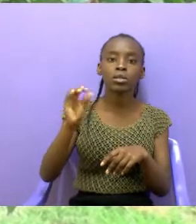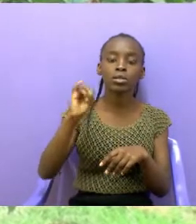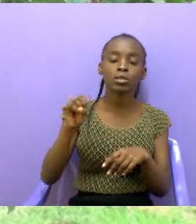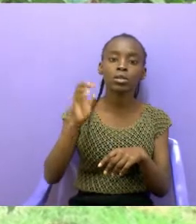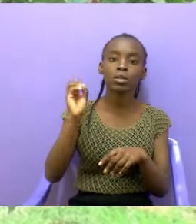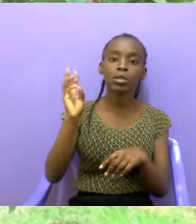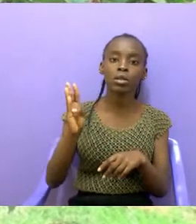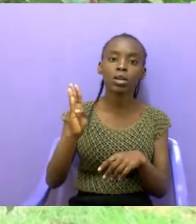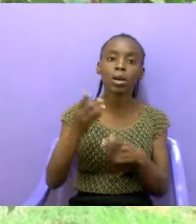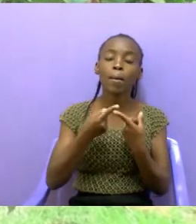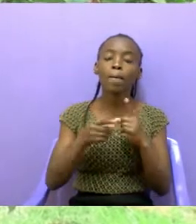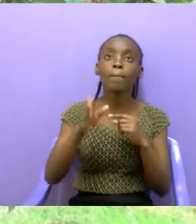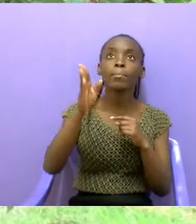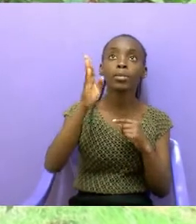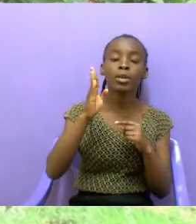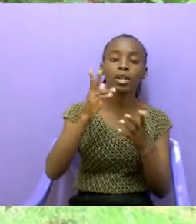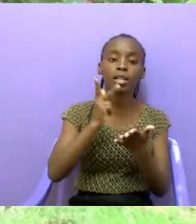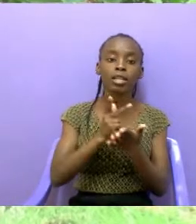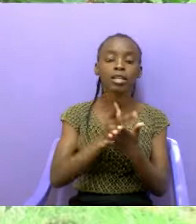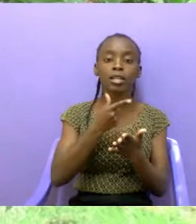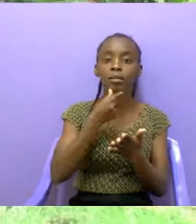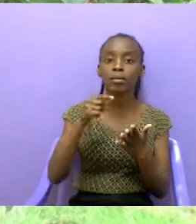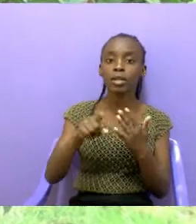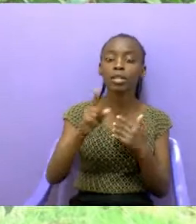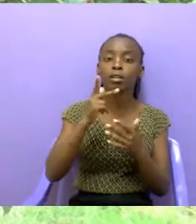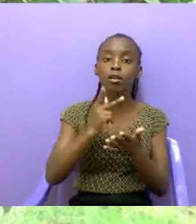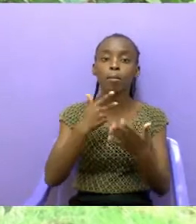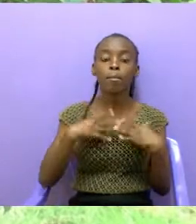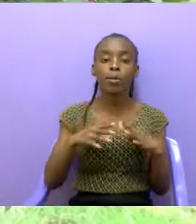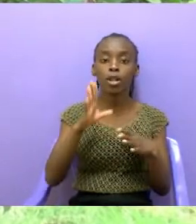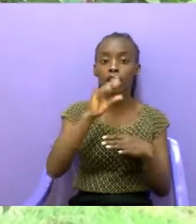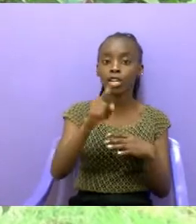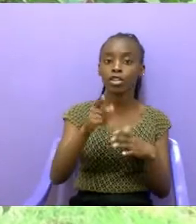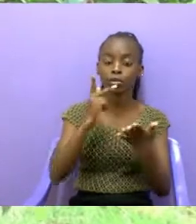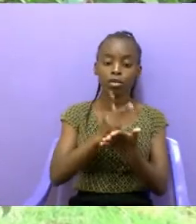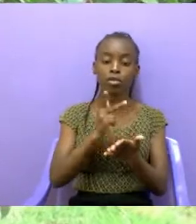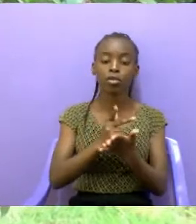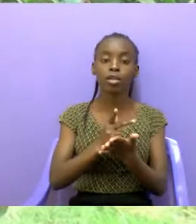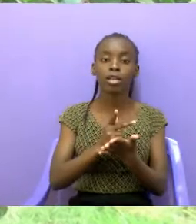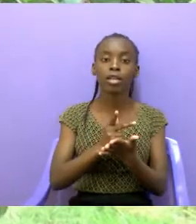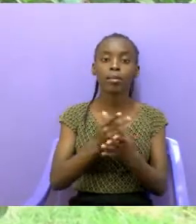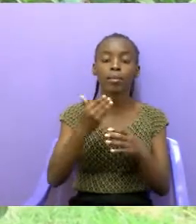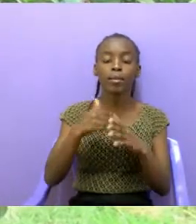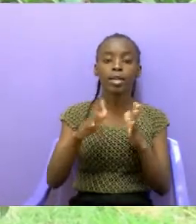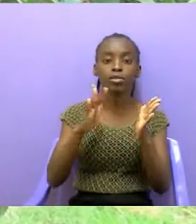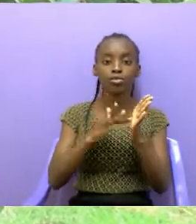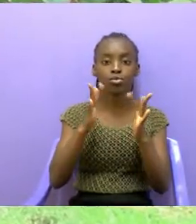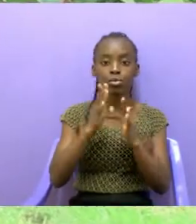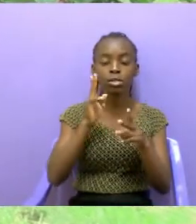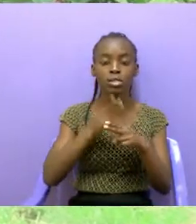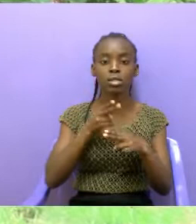wake kwa namna aliyoweza kuwahifadhi kwa yeye. Hata wewe utahifadhiwa katika jina la Yesu. Hata sisi tutahifadhiwa katika jina la